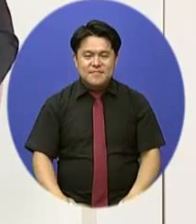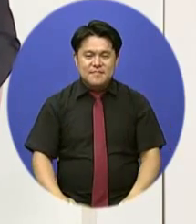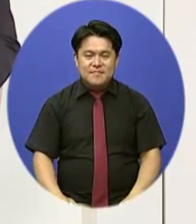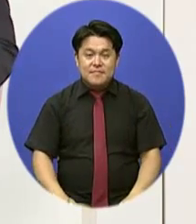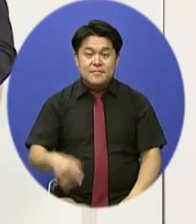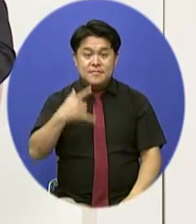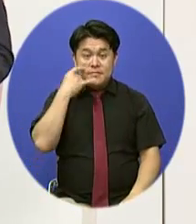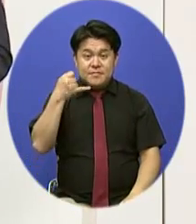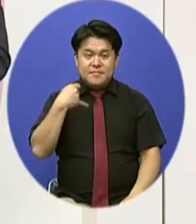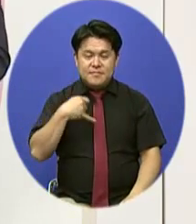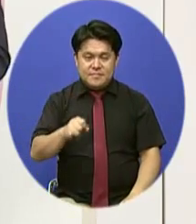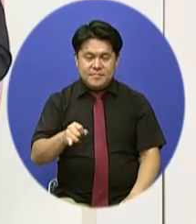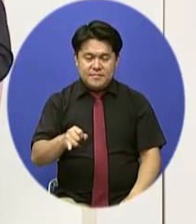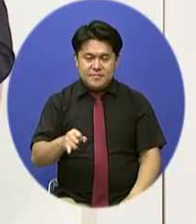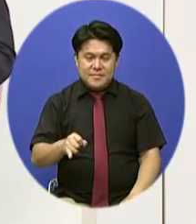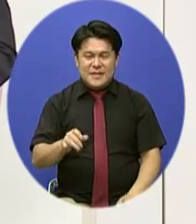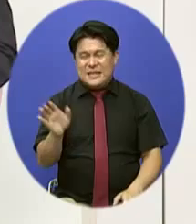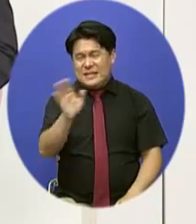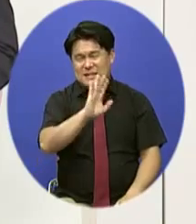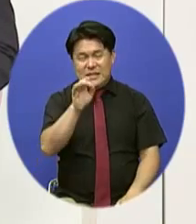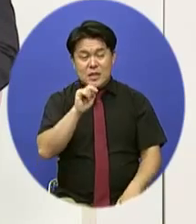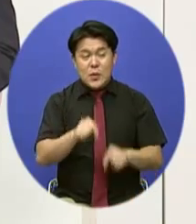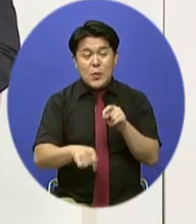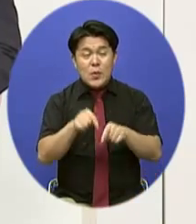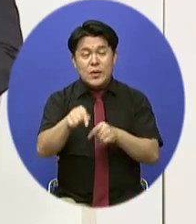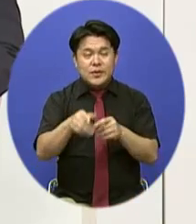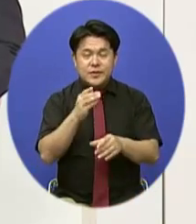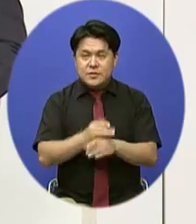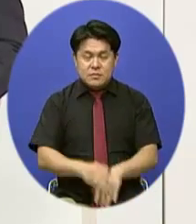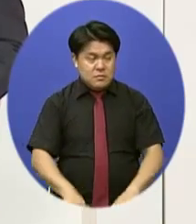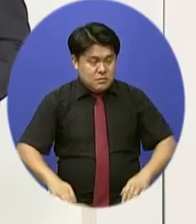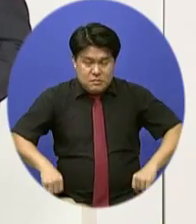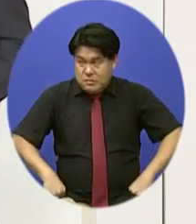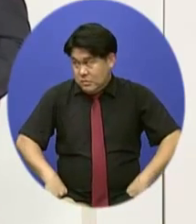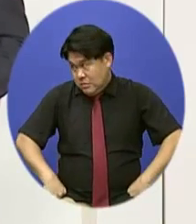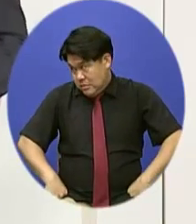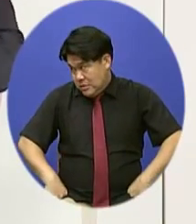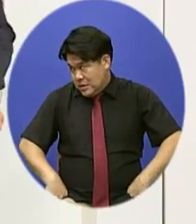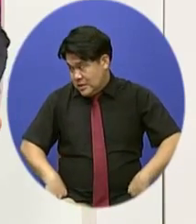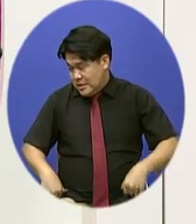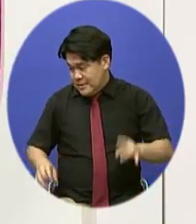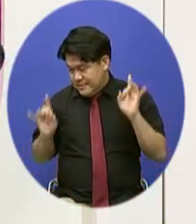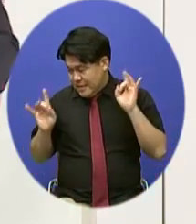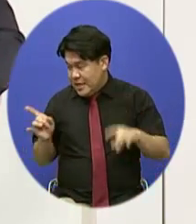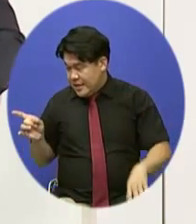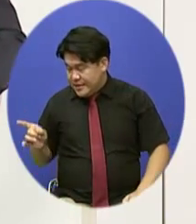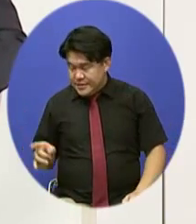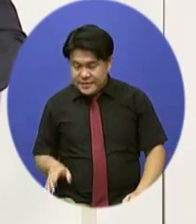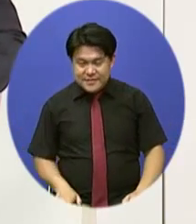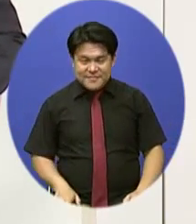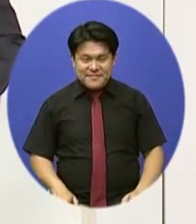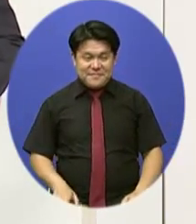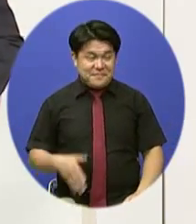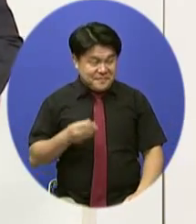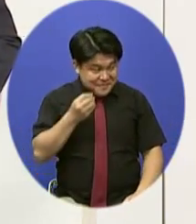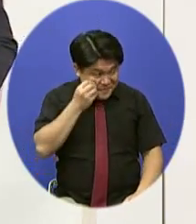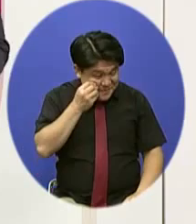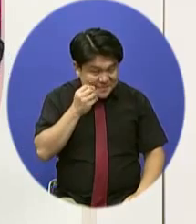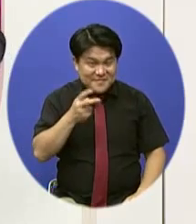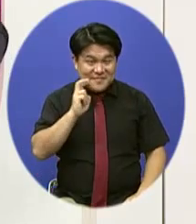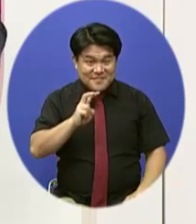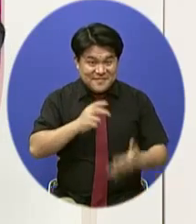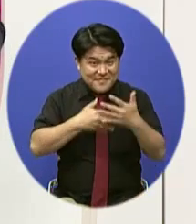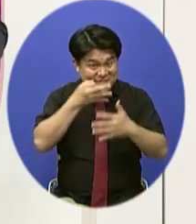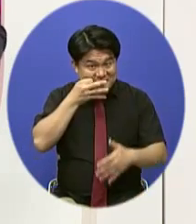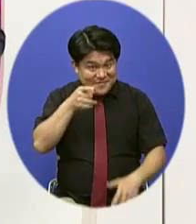딸이 대박이로구나. 걸음마 중입니다. 아장아장. 여보세요. 가만히 있으세요. 알겠습니다. 한번 볼까요?